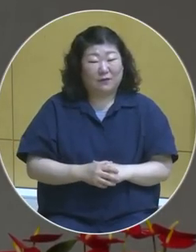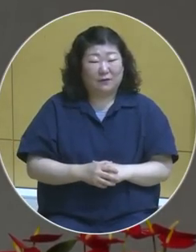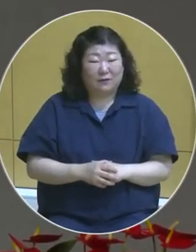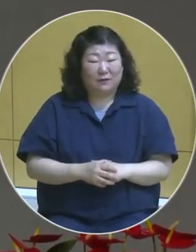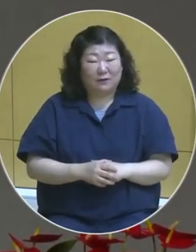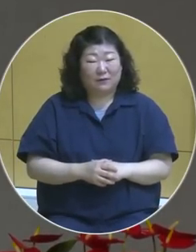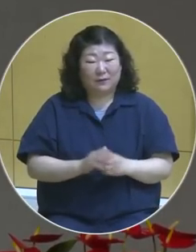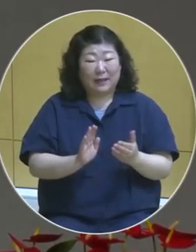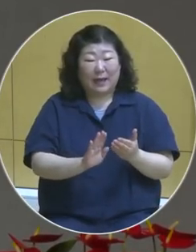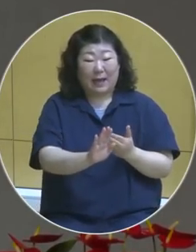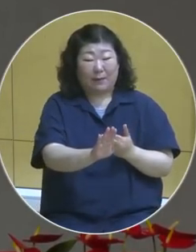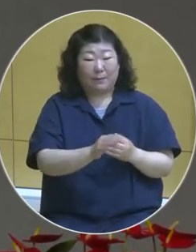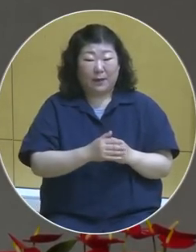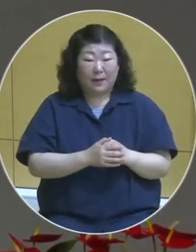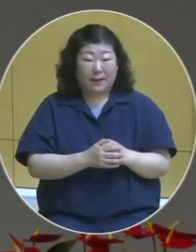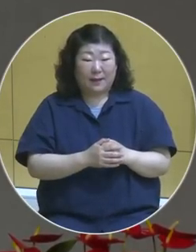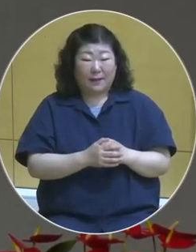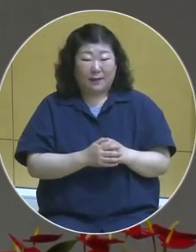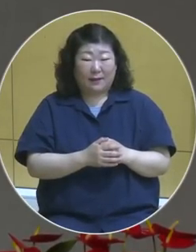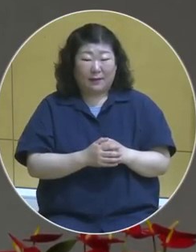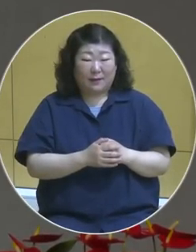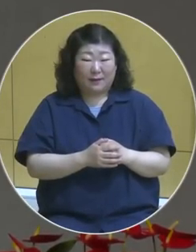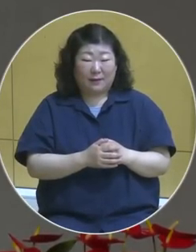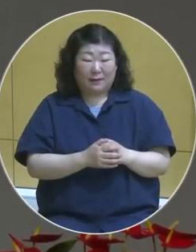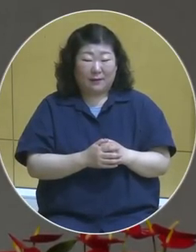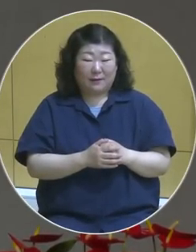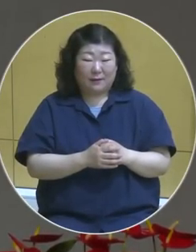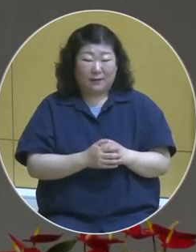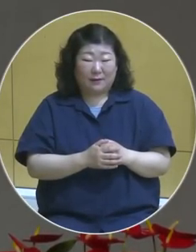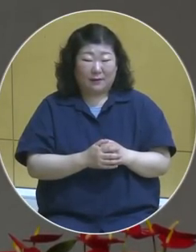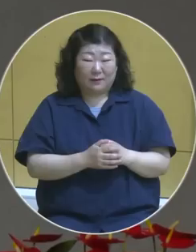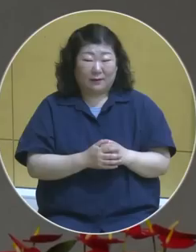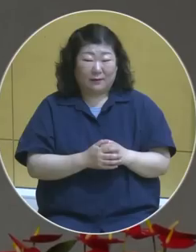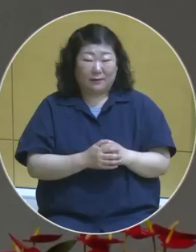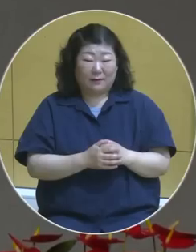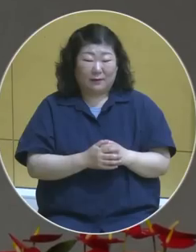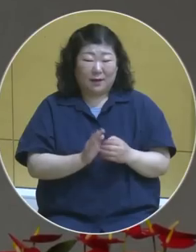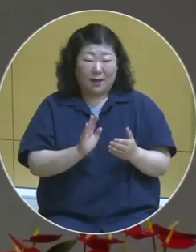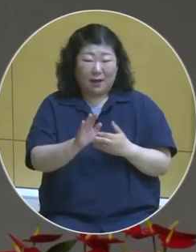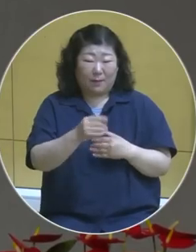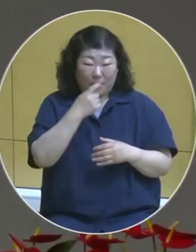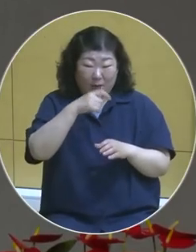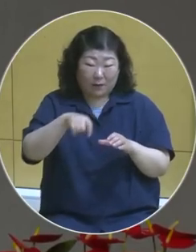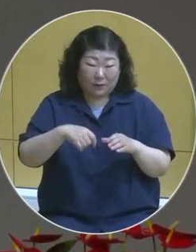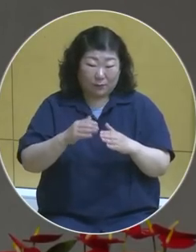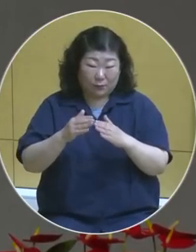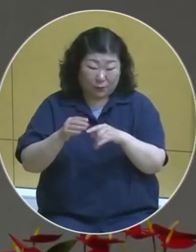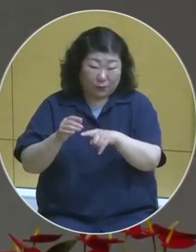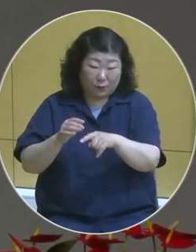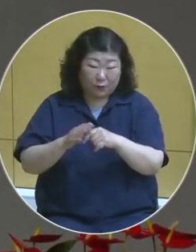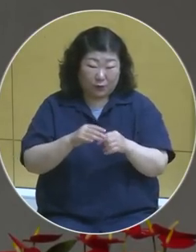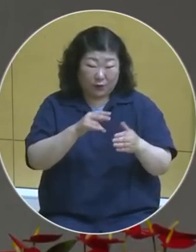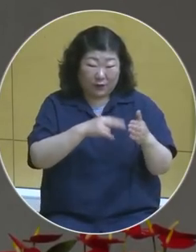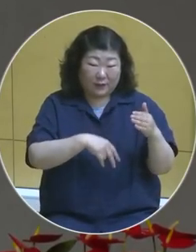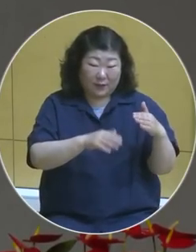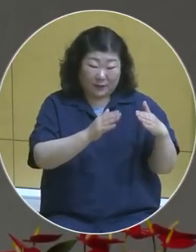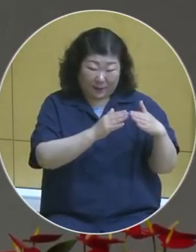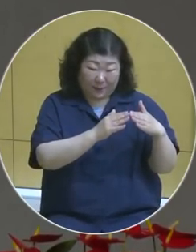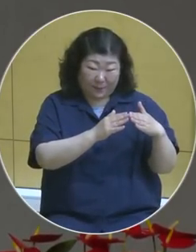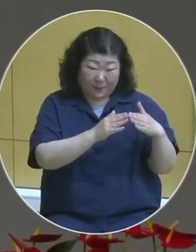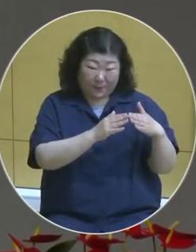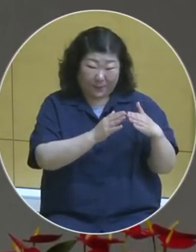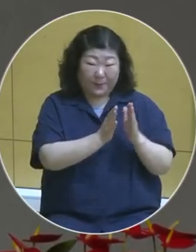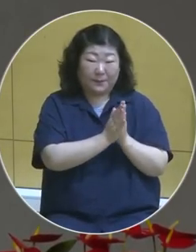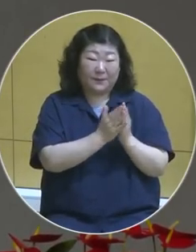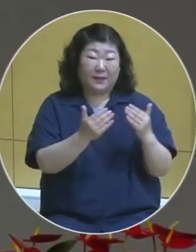이 앞에 어떻게 하면 좋겠는가, 저 앞에 실물과 여러분 두란노 소원 들어가는 것이 저절로 배치된